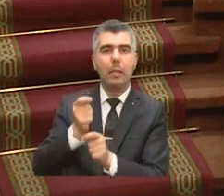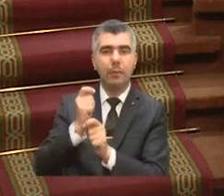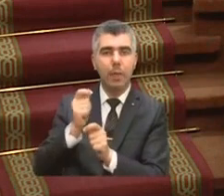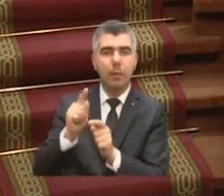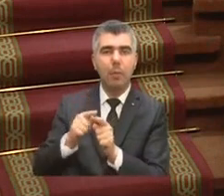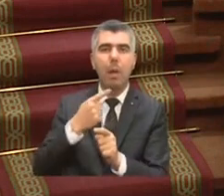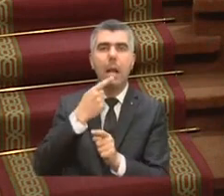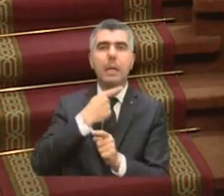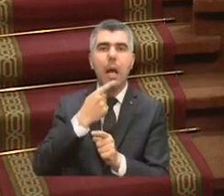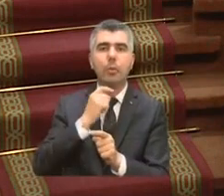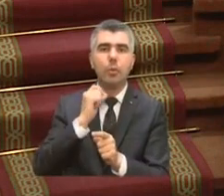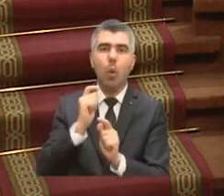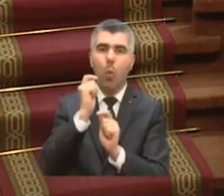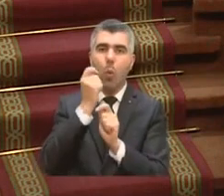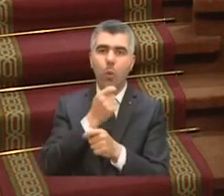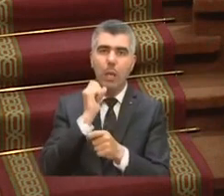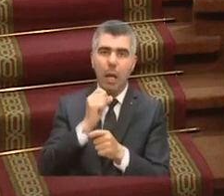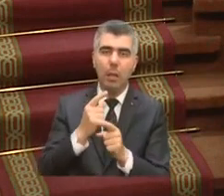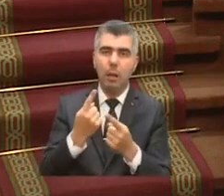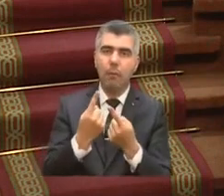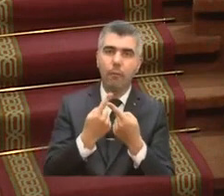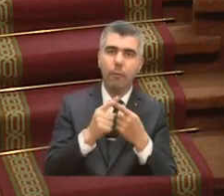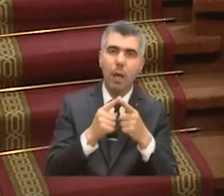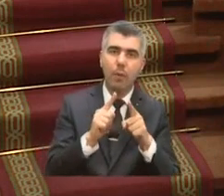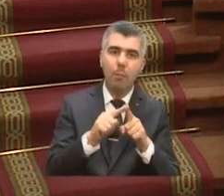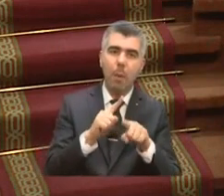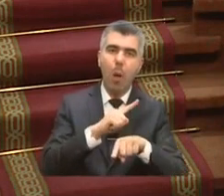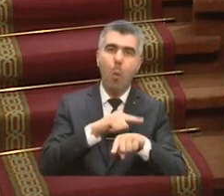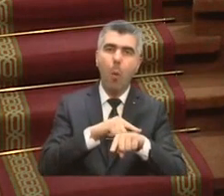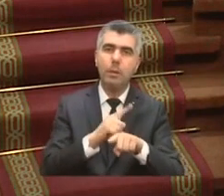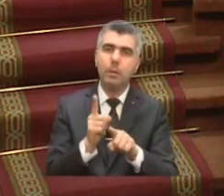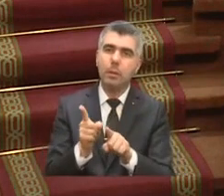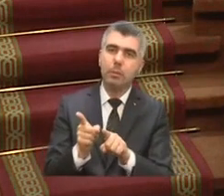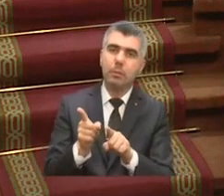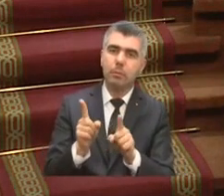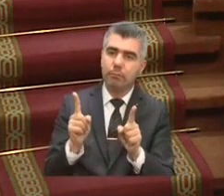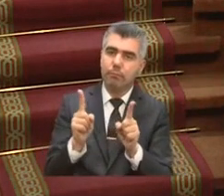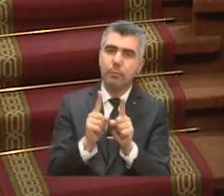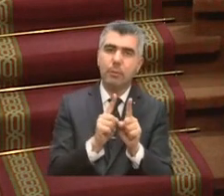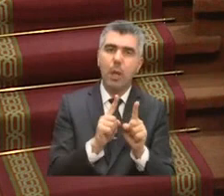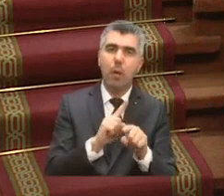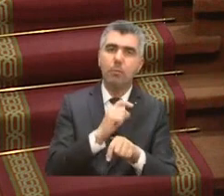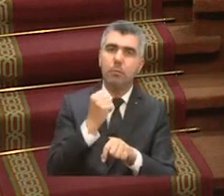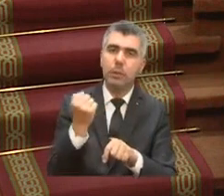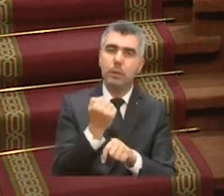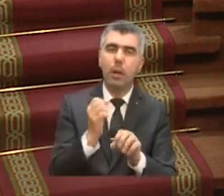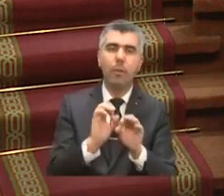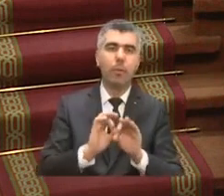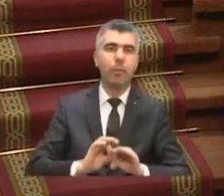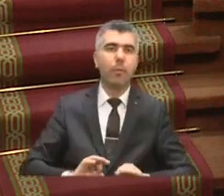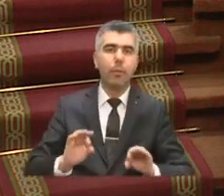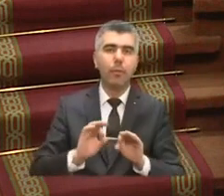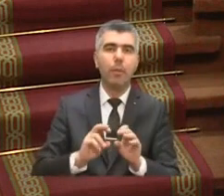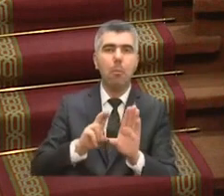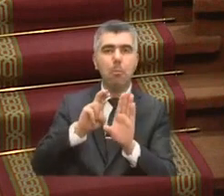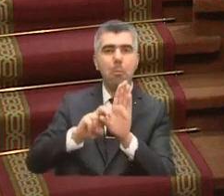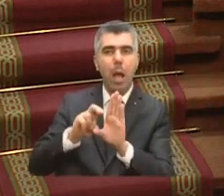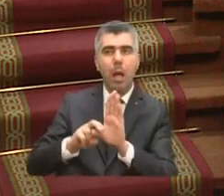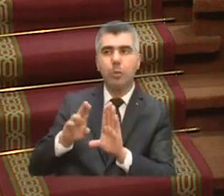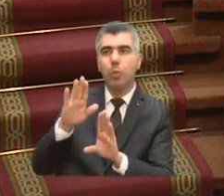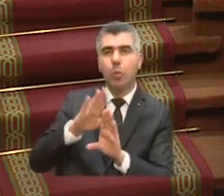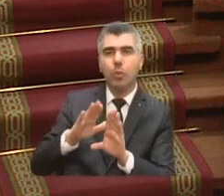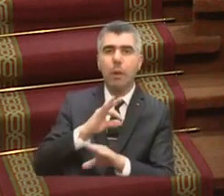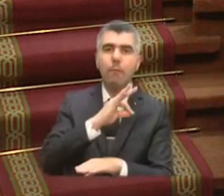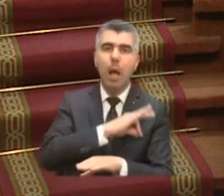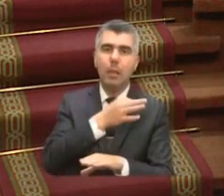والناظور بمزايا عديده تتمثل في تقليص مده السفر وتعميم الحجم المسبق لضمان المقاعد لجميع الركاب، وهو ما مكن